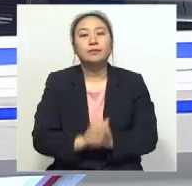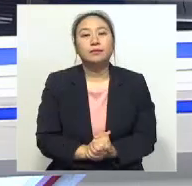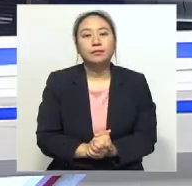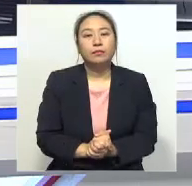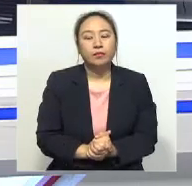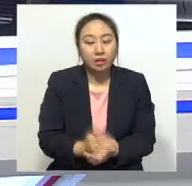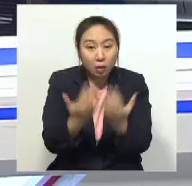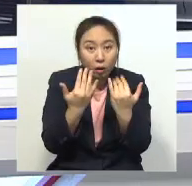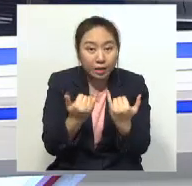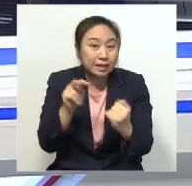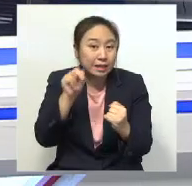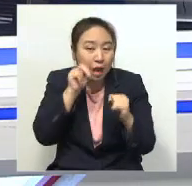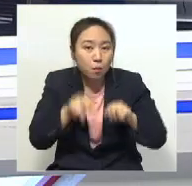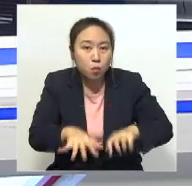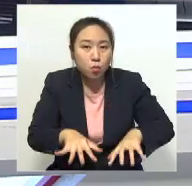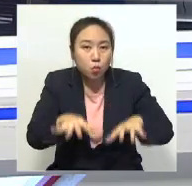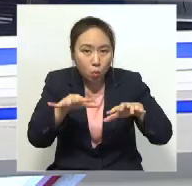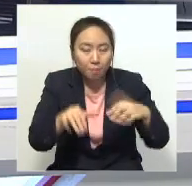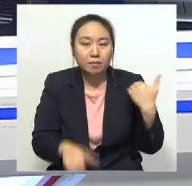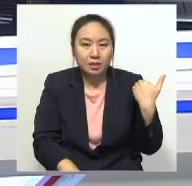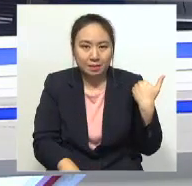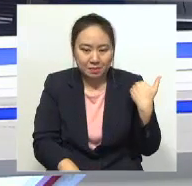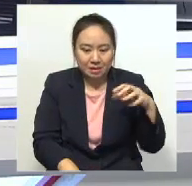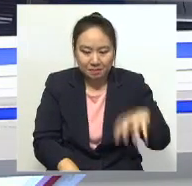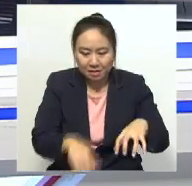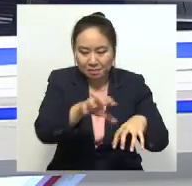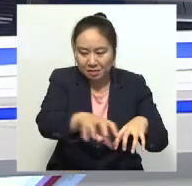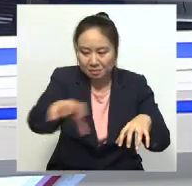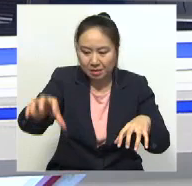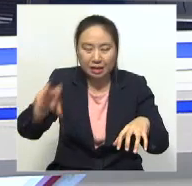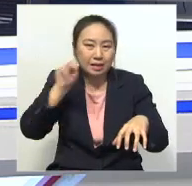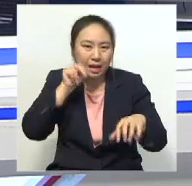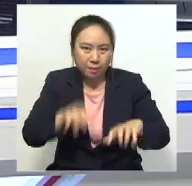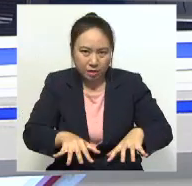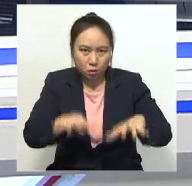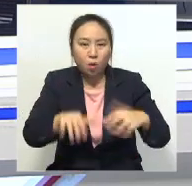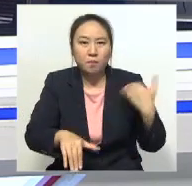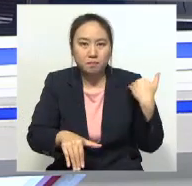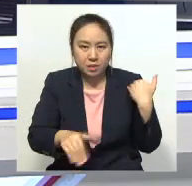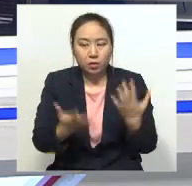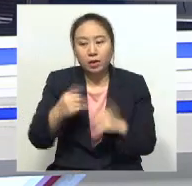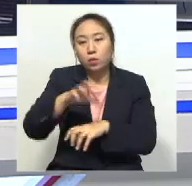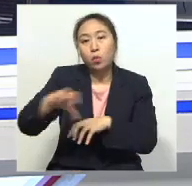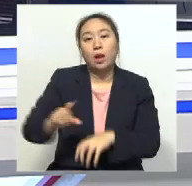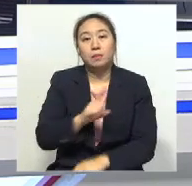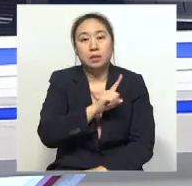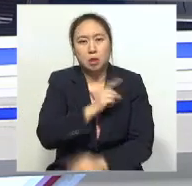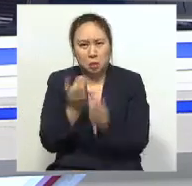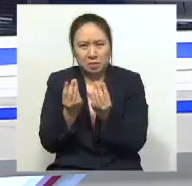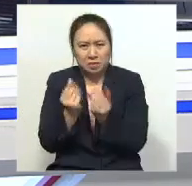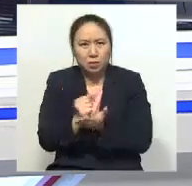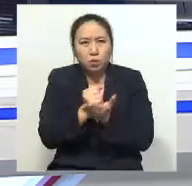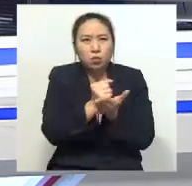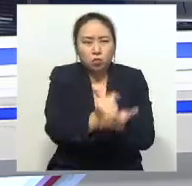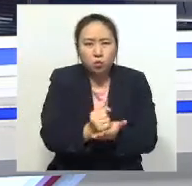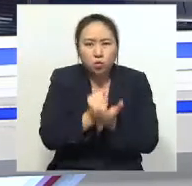ส่วนพื้นที่ประสบอุทกภัยนะคะตอนนี้ก็ยังมีบางพื้นที่ที่ยังมีน้ำท่วมขังอยู่หน่วยงานที่เกี่ยวข้องแน่นอนนะคะก็ต้องเร่งเข้าไปให้